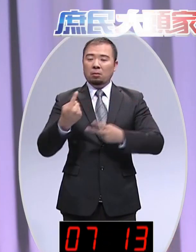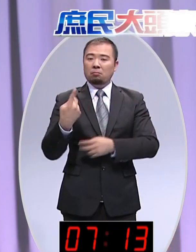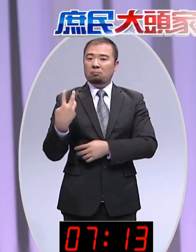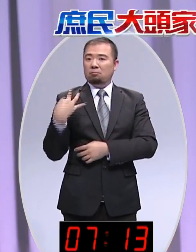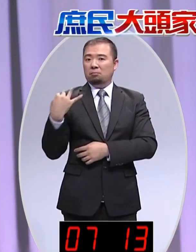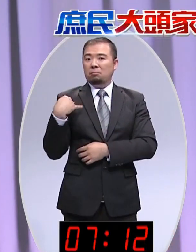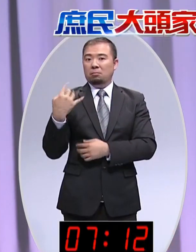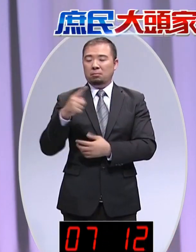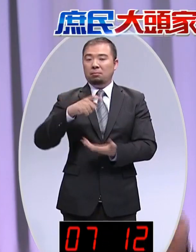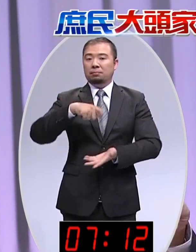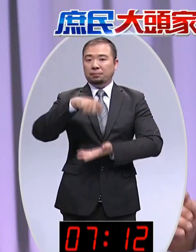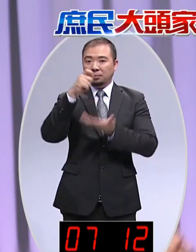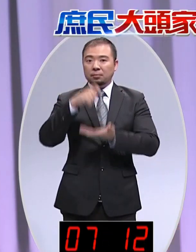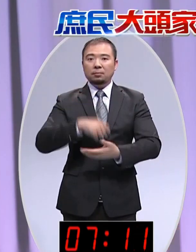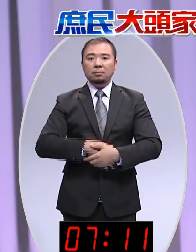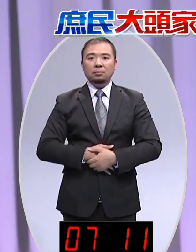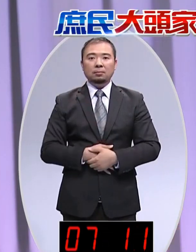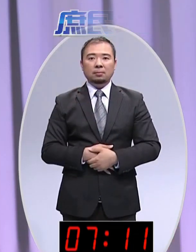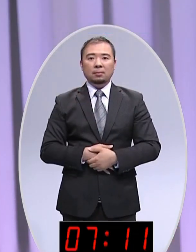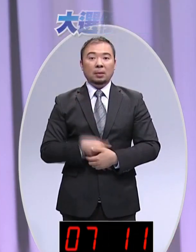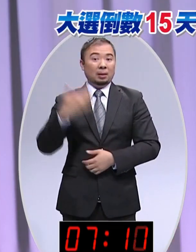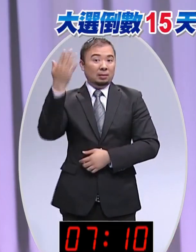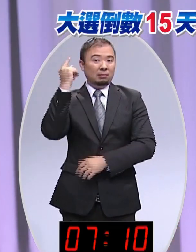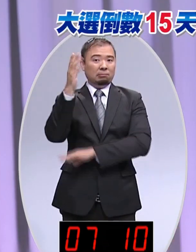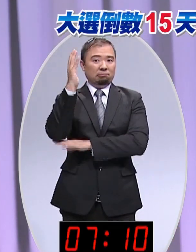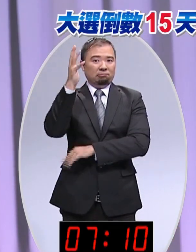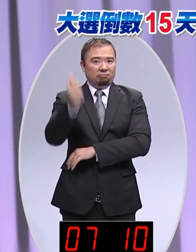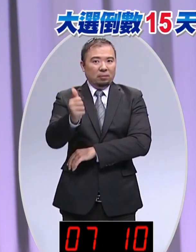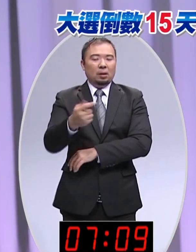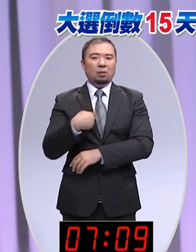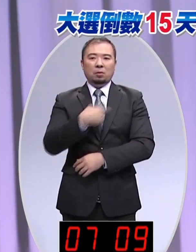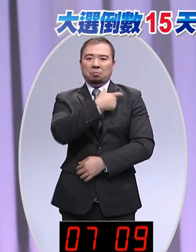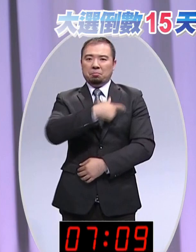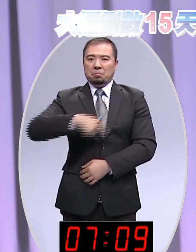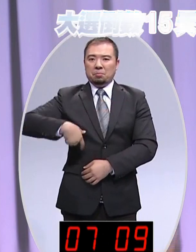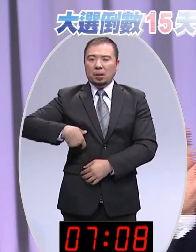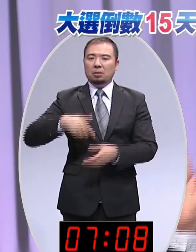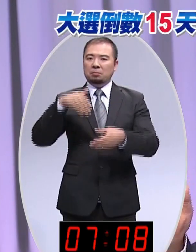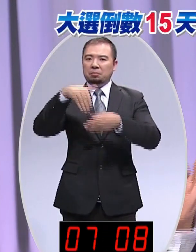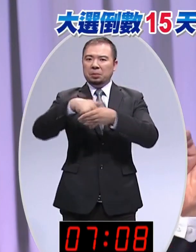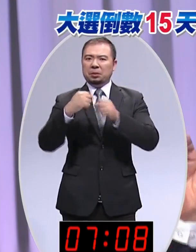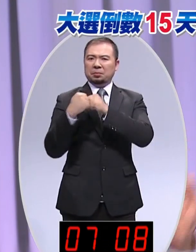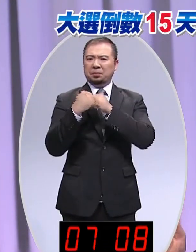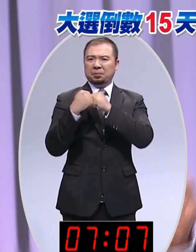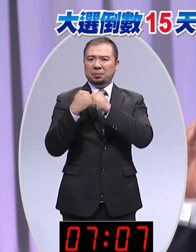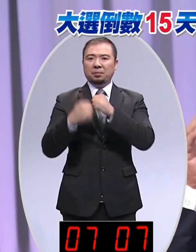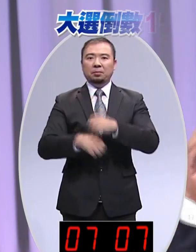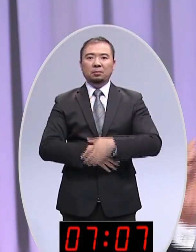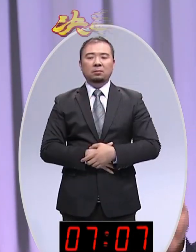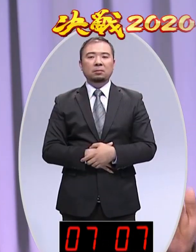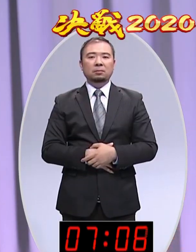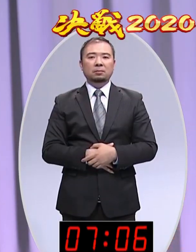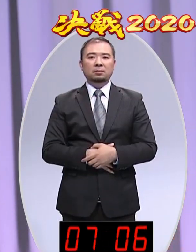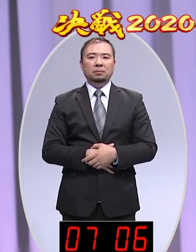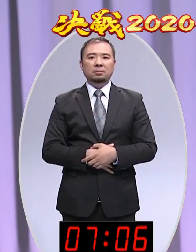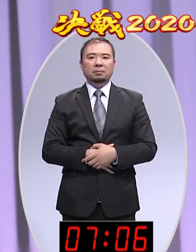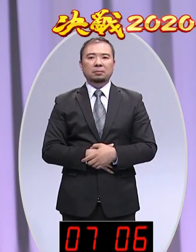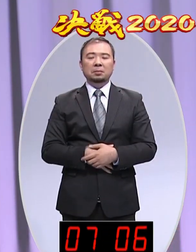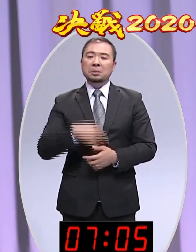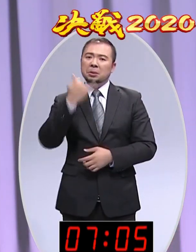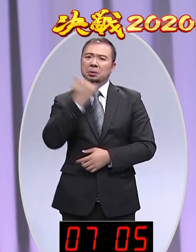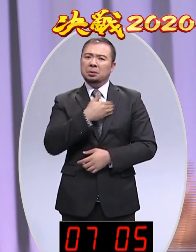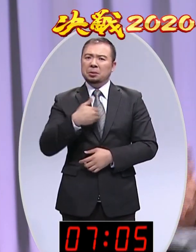出来，我在参选省长的时候我提出来的上千条以上的这些政